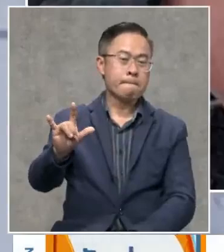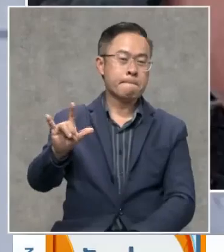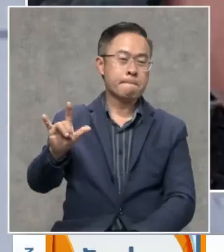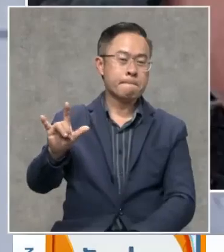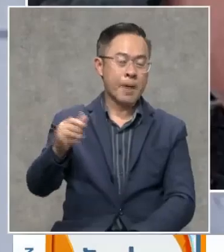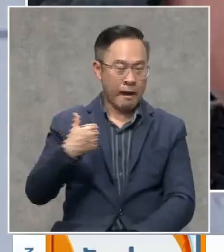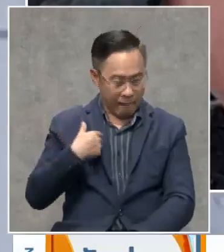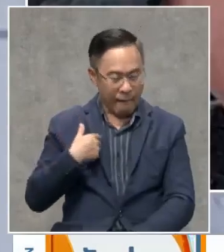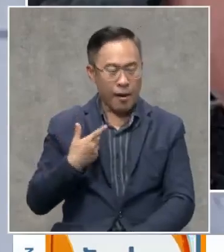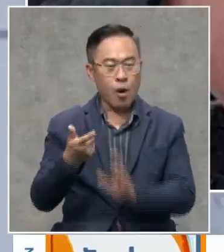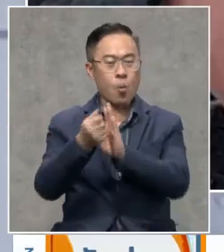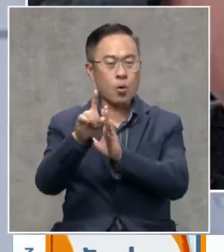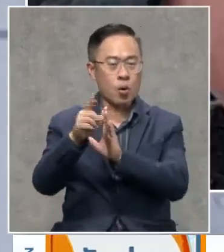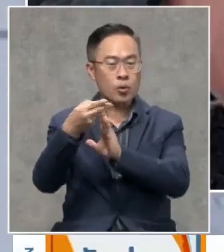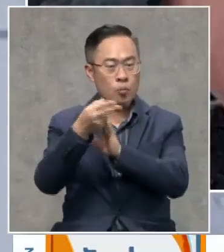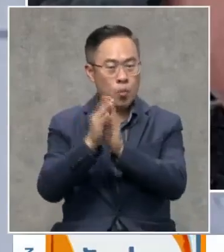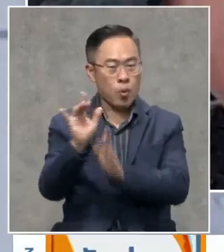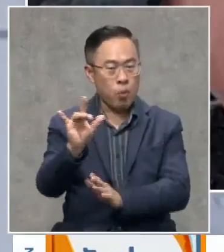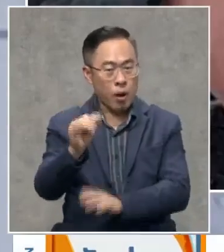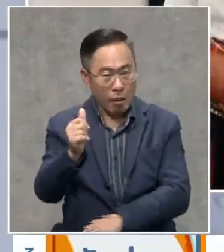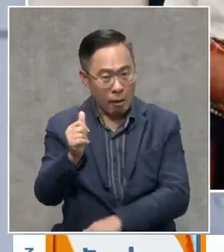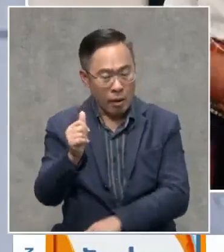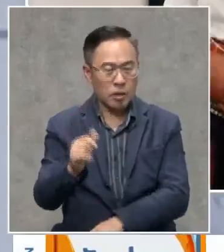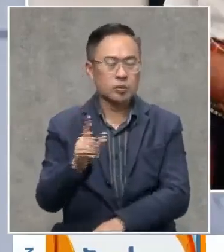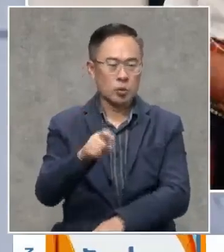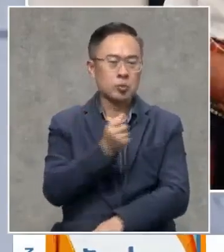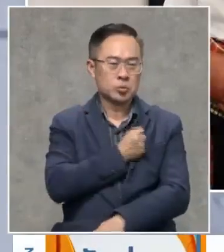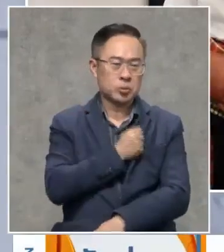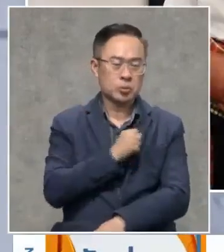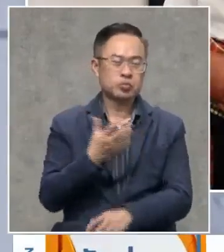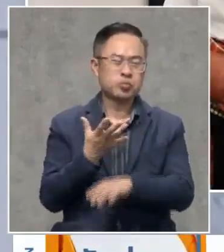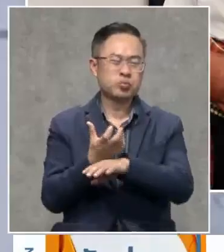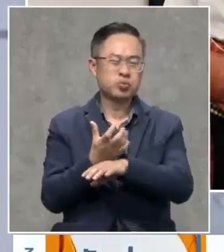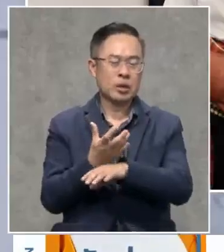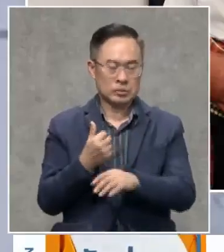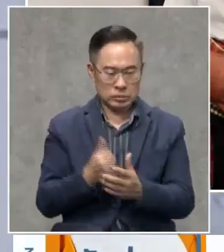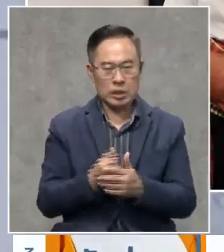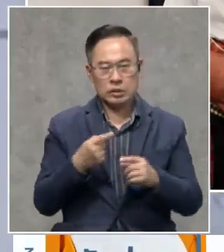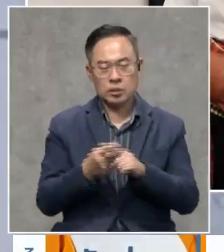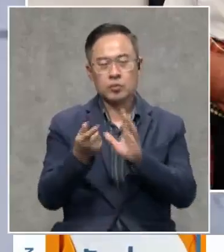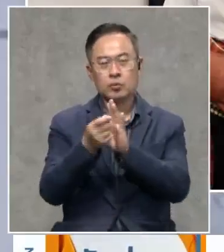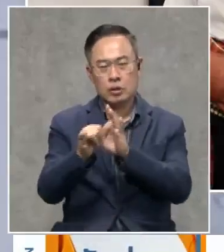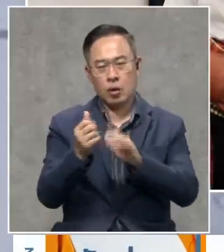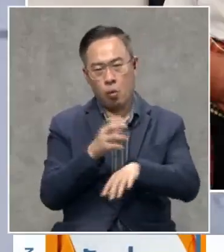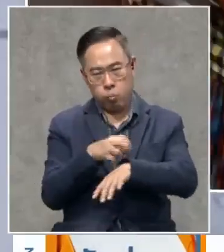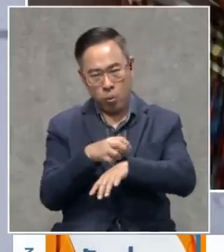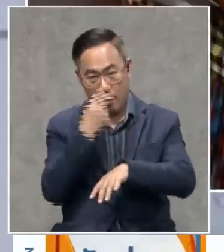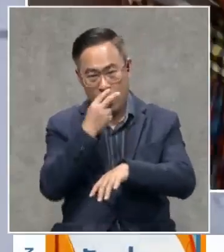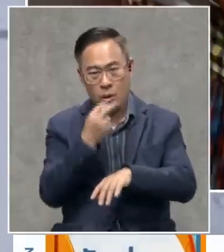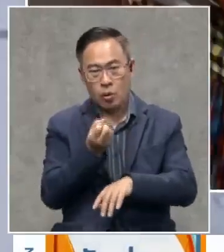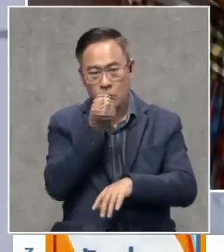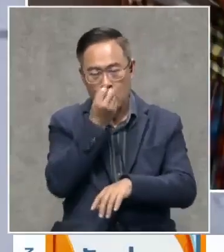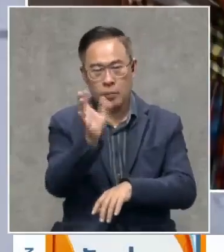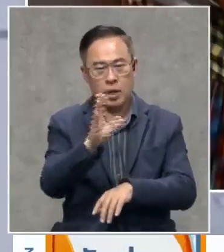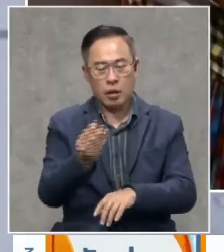หน้านี้ด้วยแหมท่าประจำท่านด้วยต้องรอให้หายก่อนนะสรุปเป็นอะไรเนี่ย อาการป่วยเนี่ยตั้งแต่เมื่อวานที่ไปอยุธยาก็ถึงขั้นที่รับดอกไม้จากชาวบ้